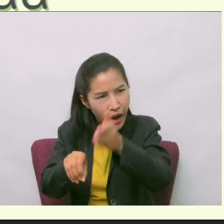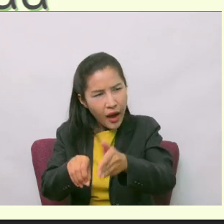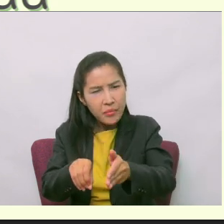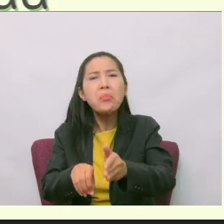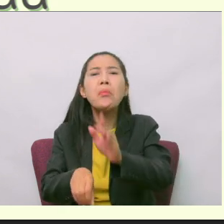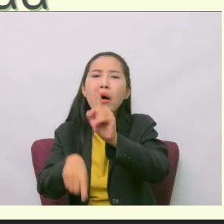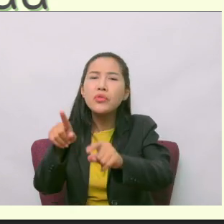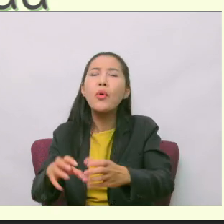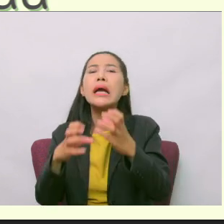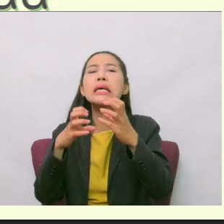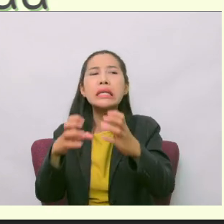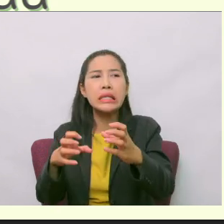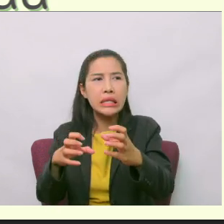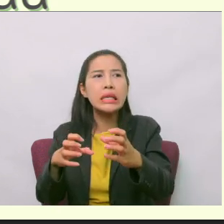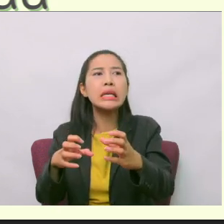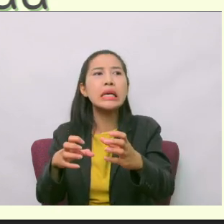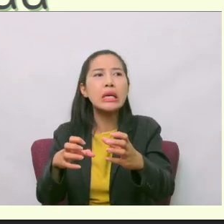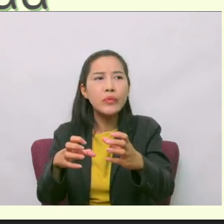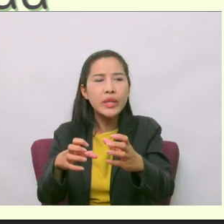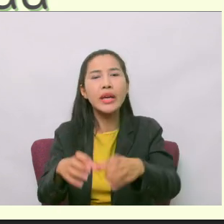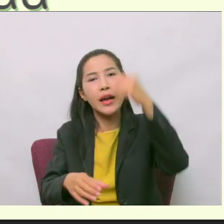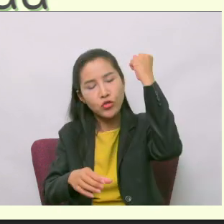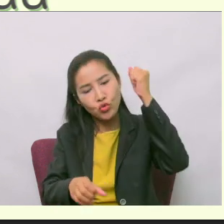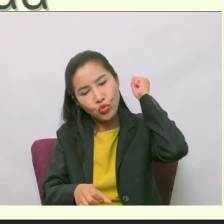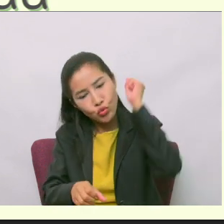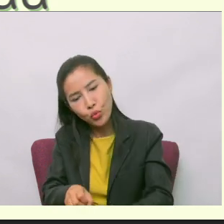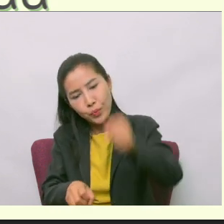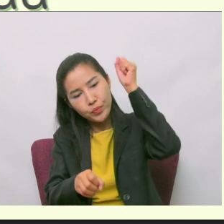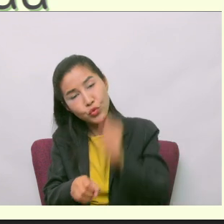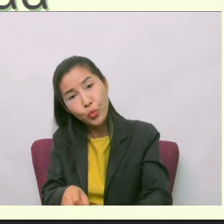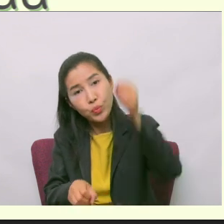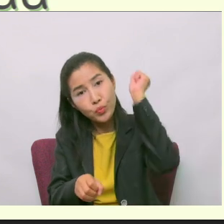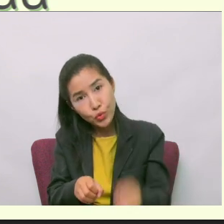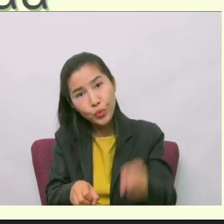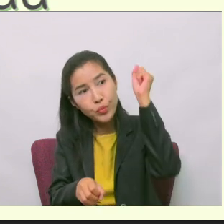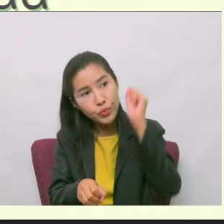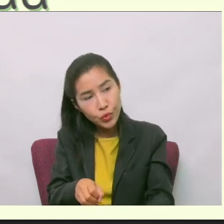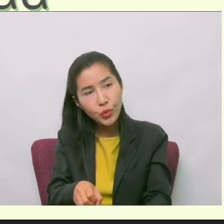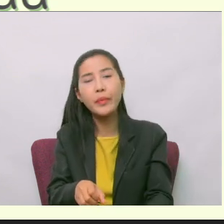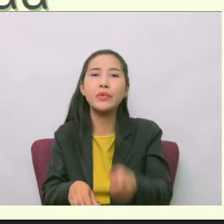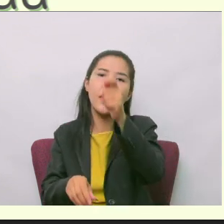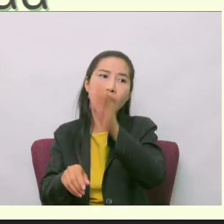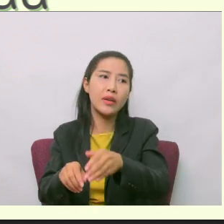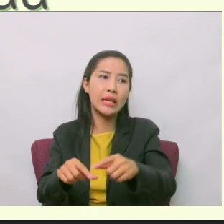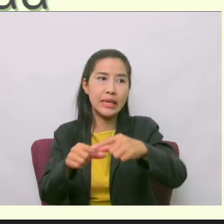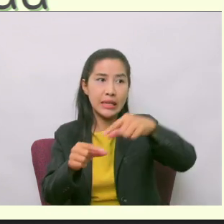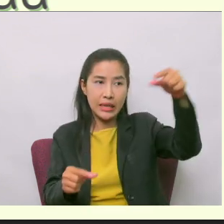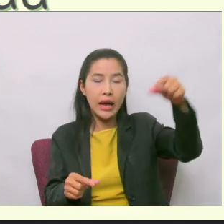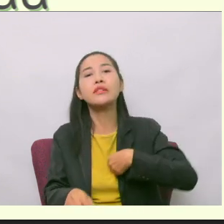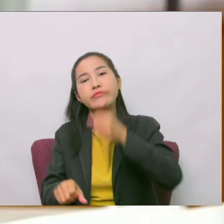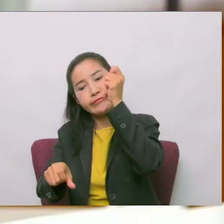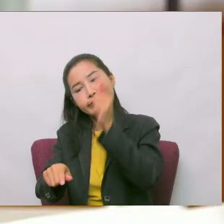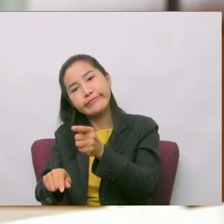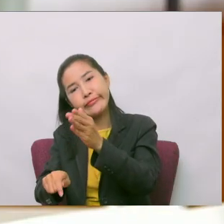คะหั่นไม่ได้เราก็ใช้วิธีการทุบนะคะหรือว่าบางตัวอาจจะต้องใช้หั่นอย่างเช่นตะไคร้นะคะตะไคร้เราก็อาจจะต้